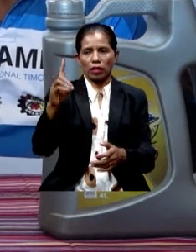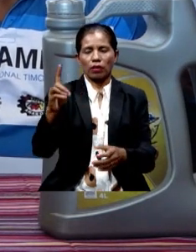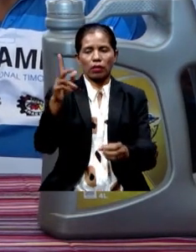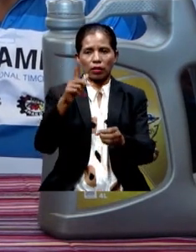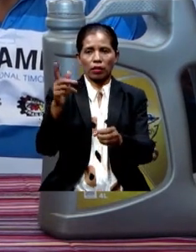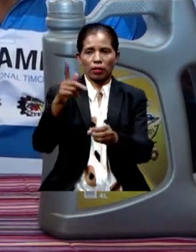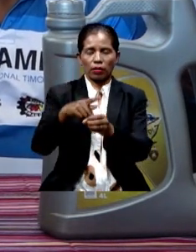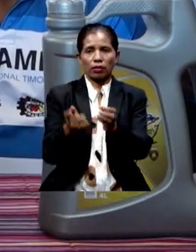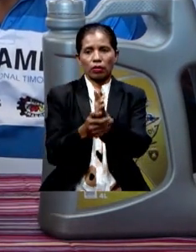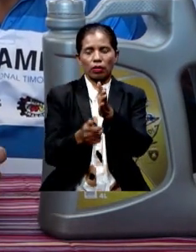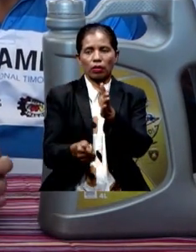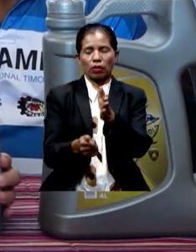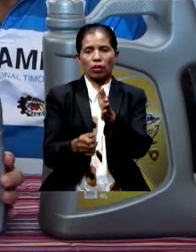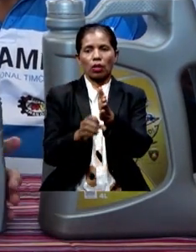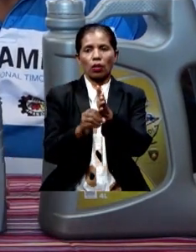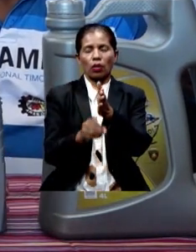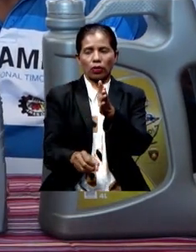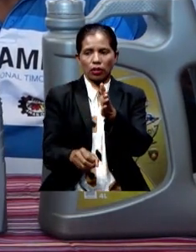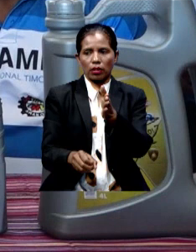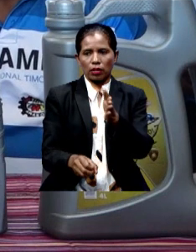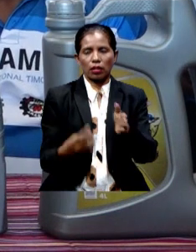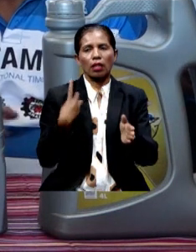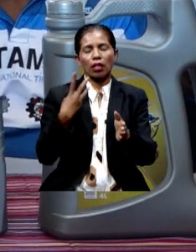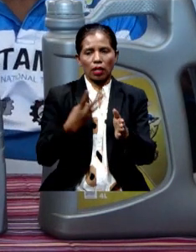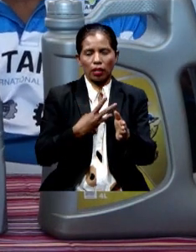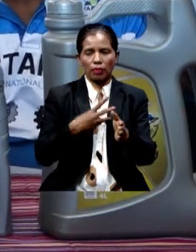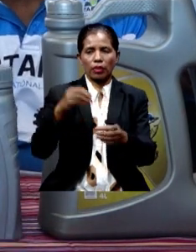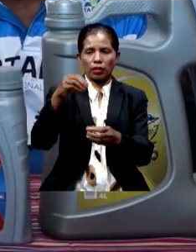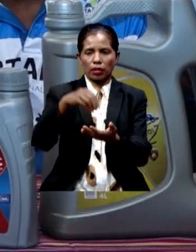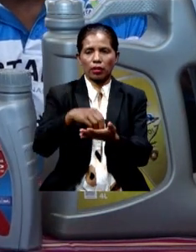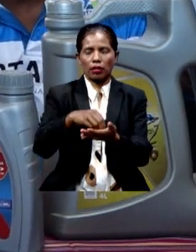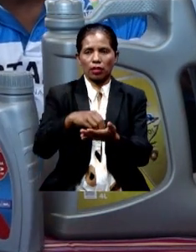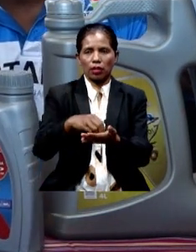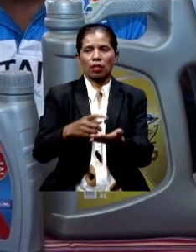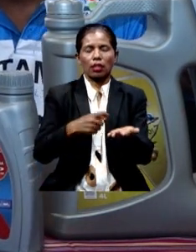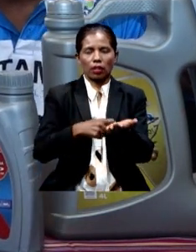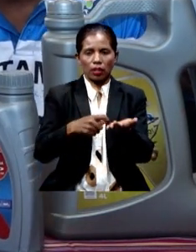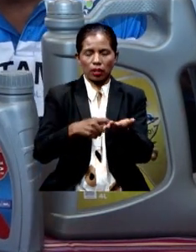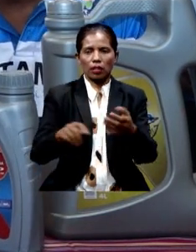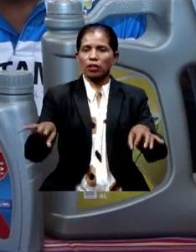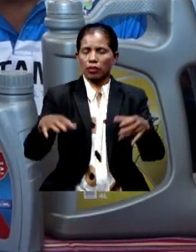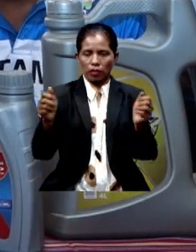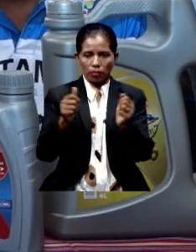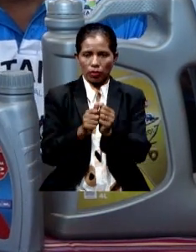Jadi kami pelumas Pertamina ini merupakan technical partner dari